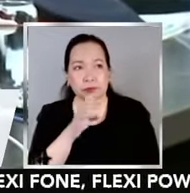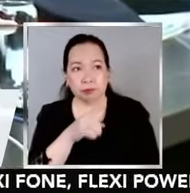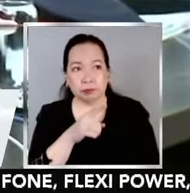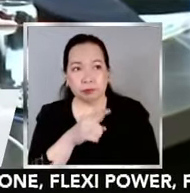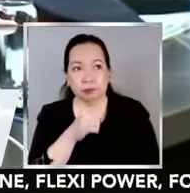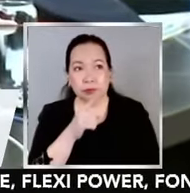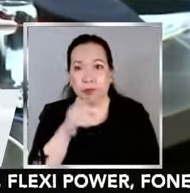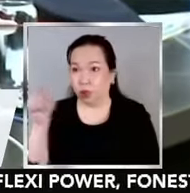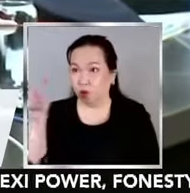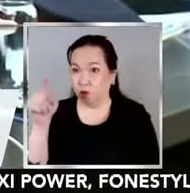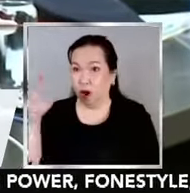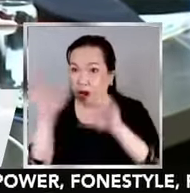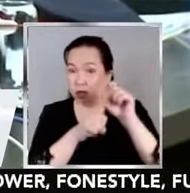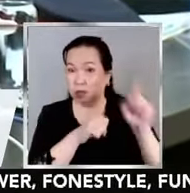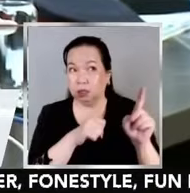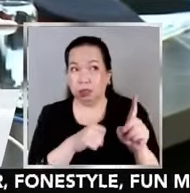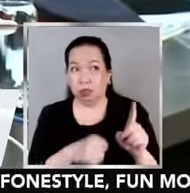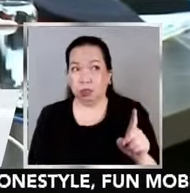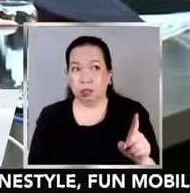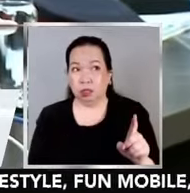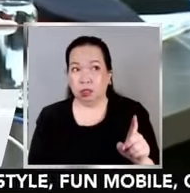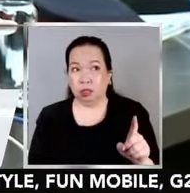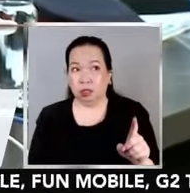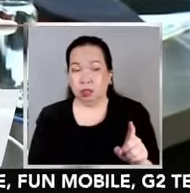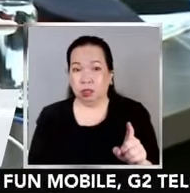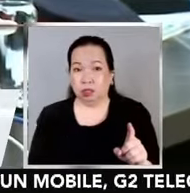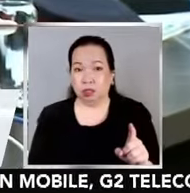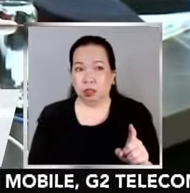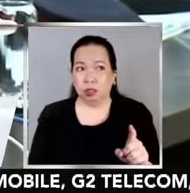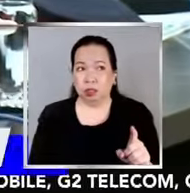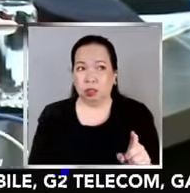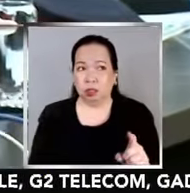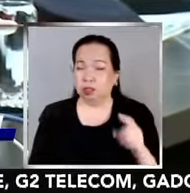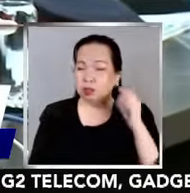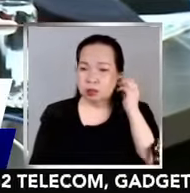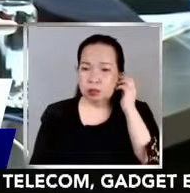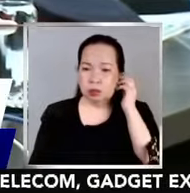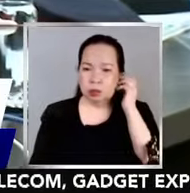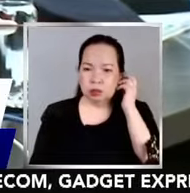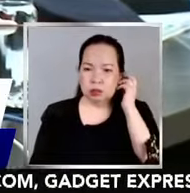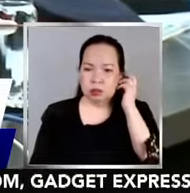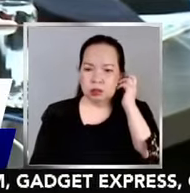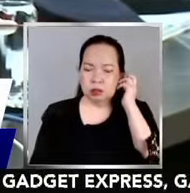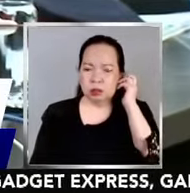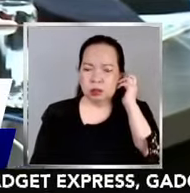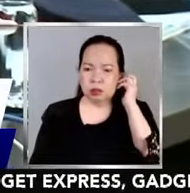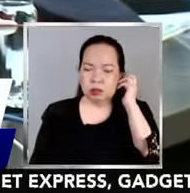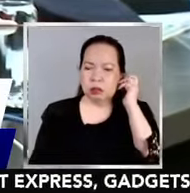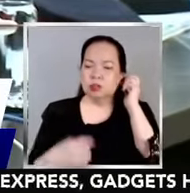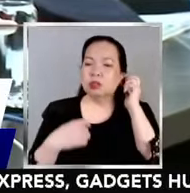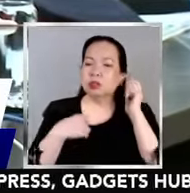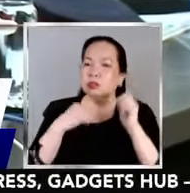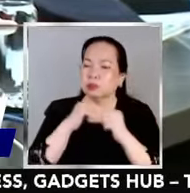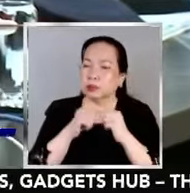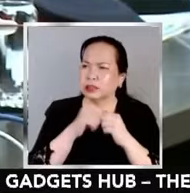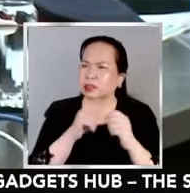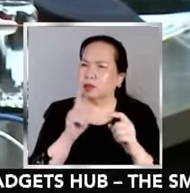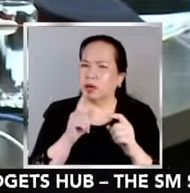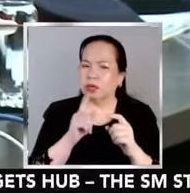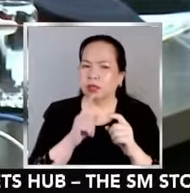mismo? So hindi ko yung nakakap? Ano po, Your Honor. Ha? Hindi po ako yun, Your Honor. So yung si, ano,